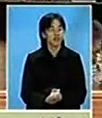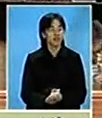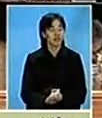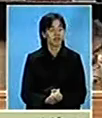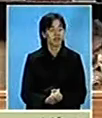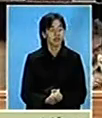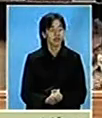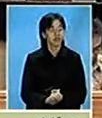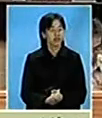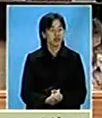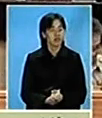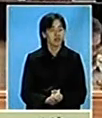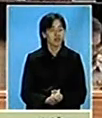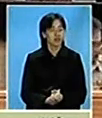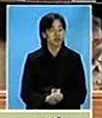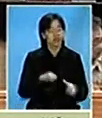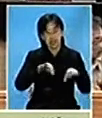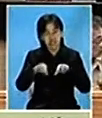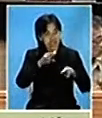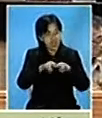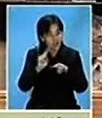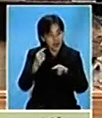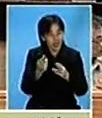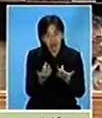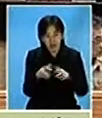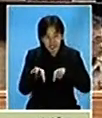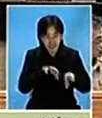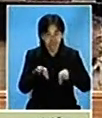นั่งที่ท่านเลขาช่วยจัดที่นั่งนะฮะ